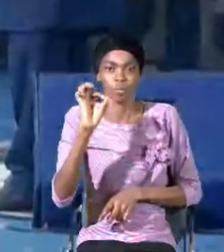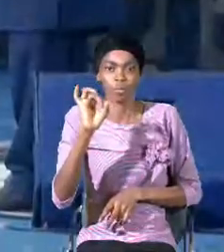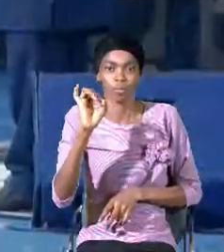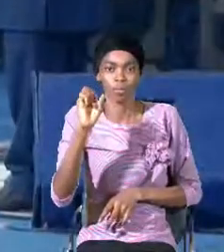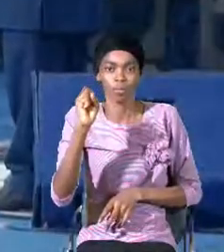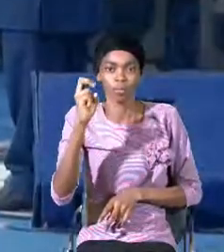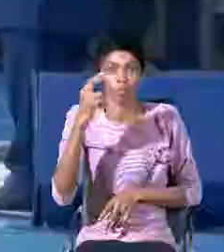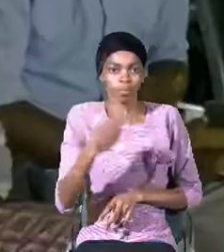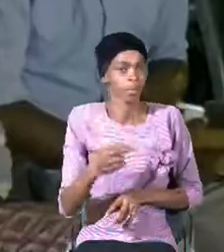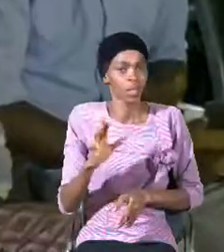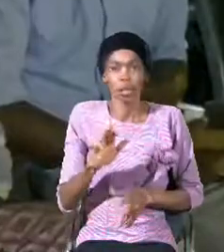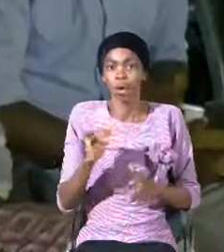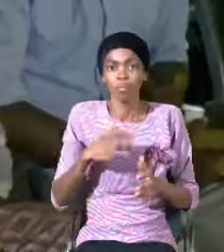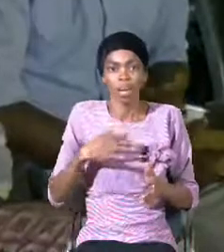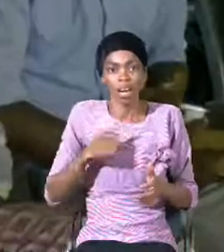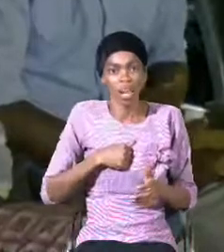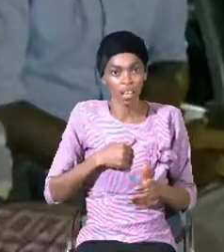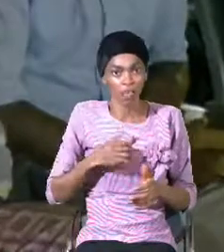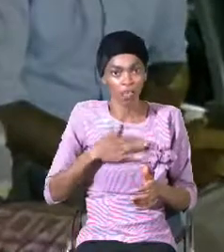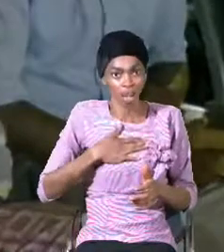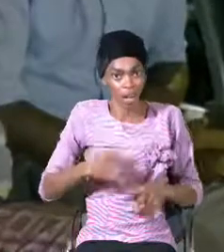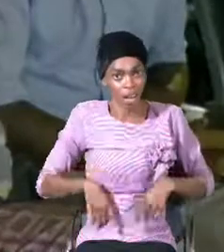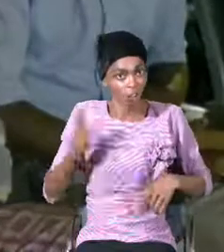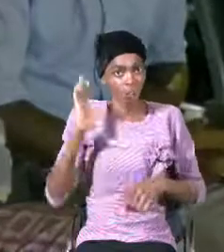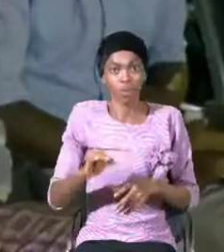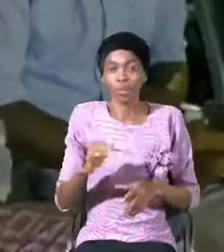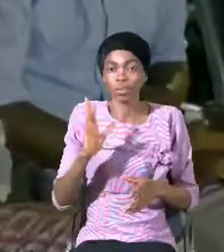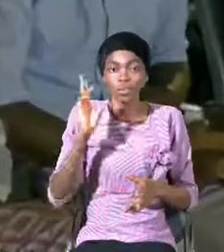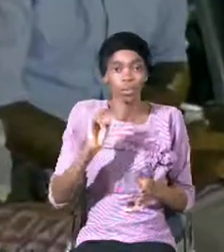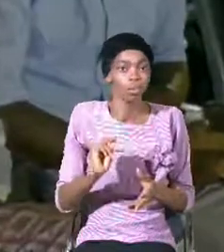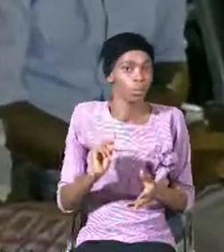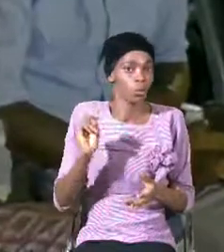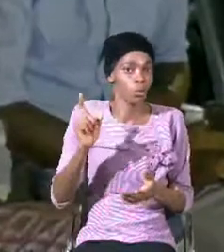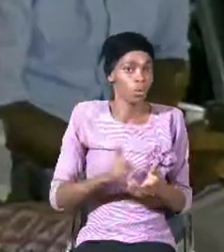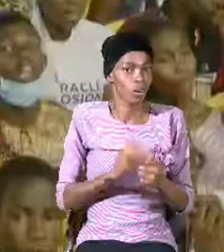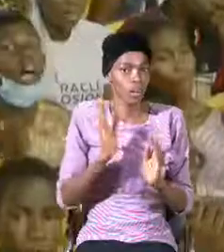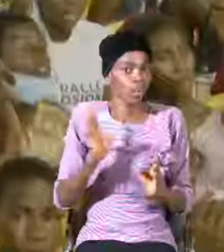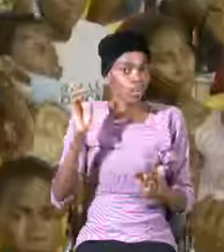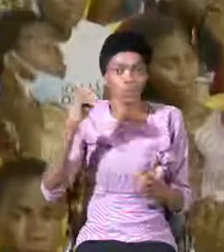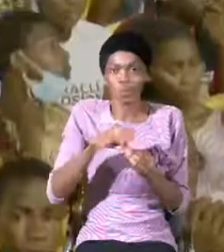plus égocentrique. Ma vie ne sera plus égocentrique.